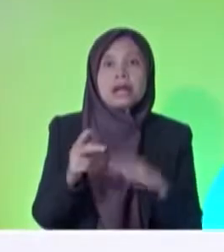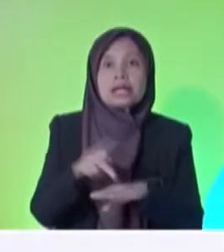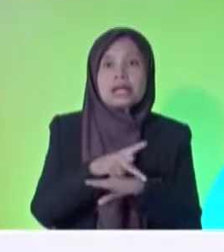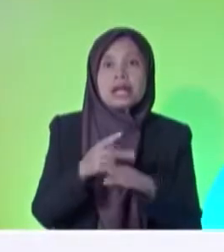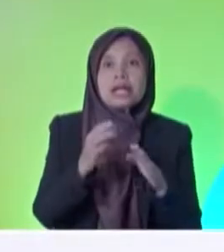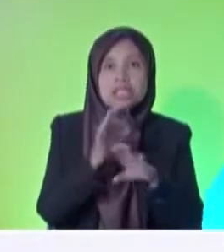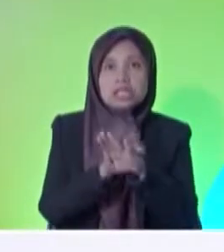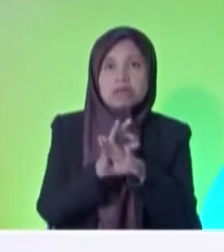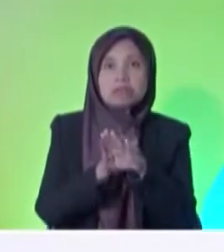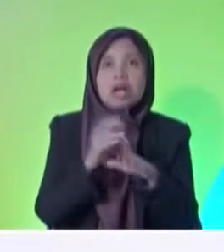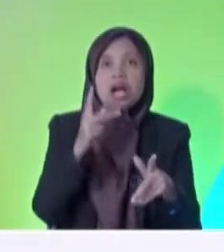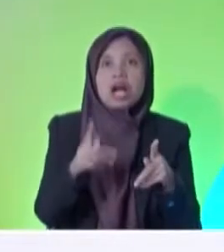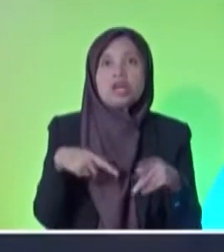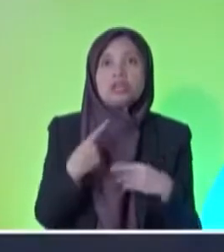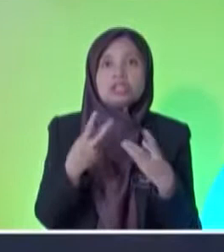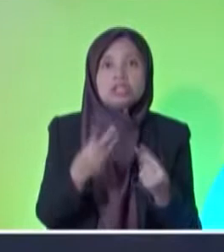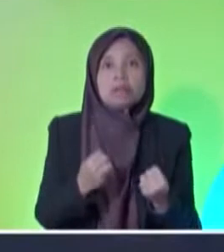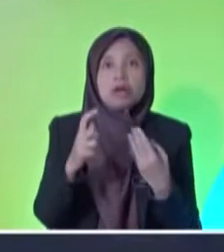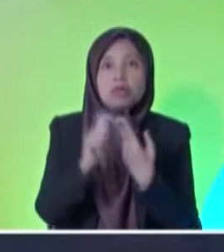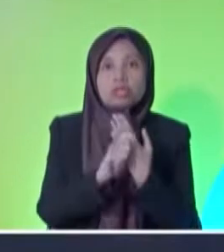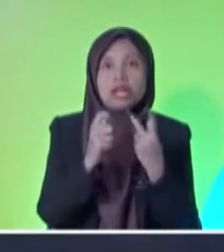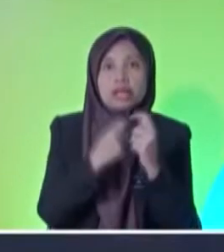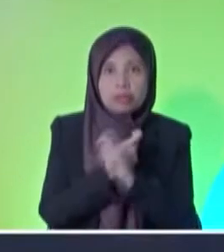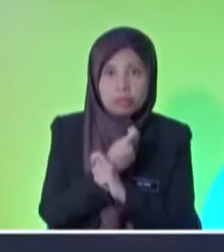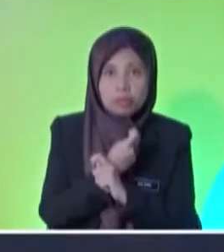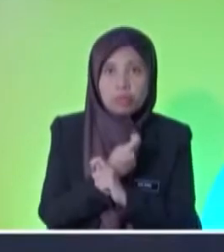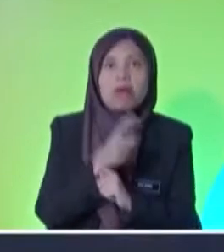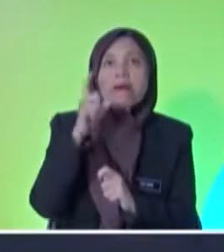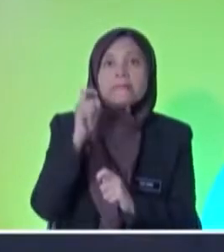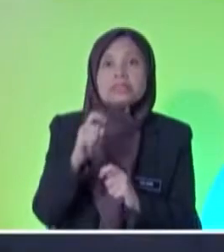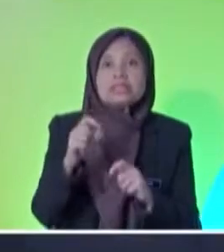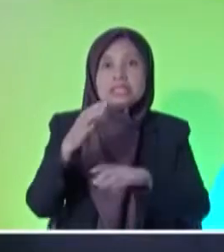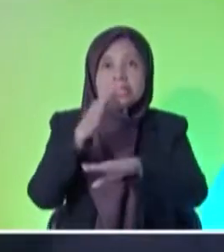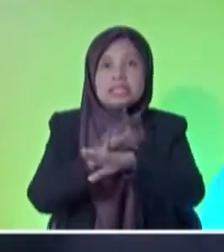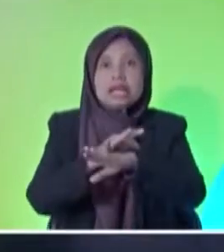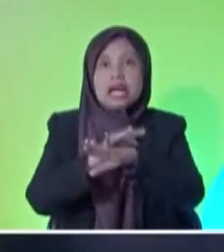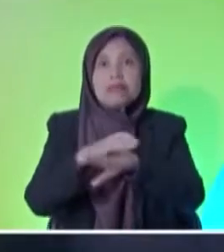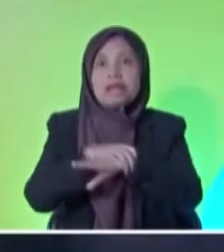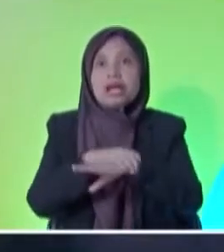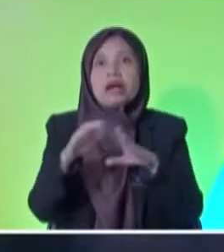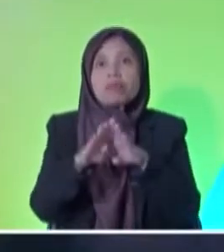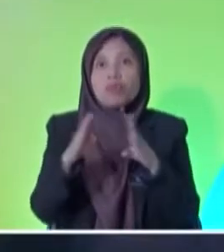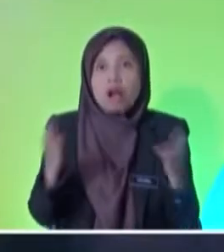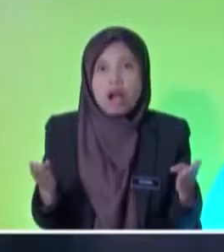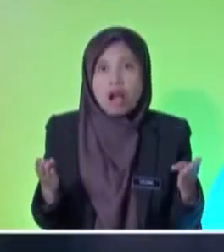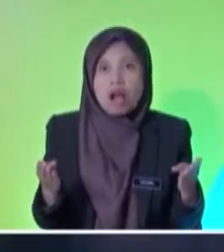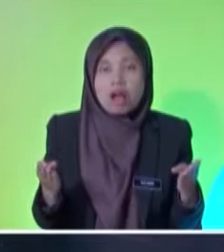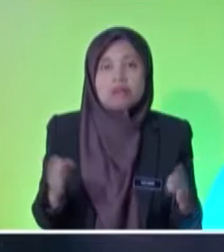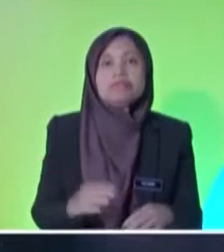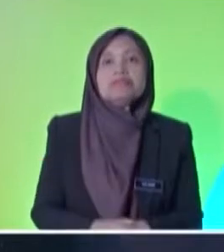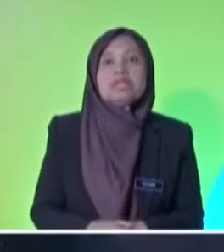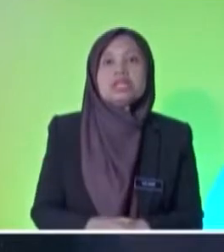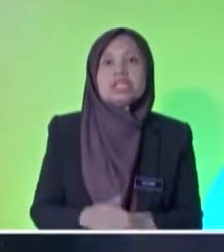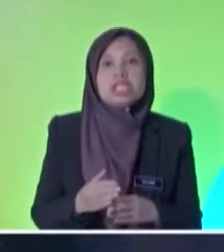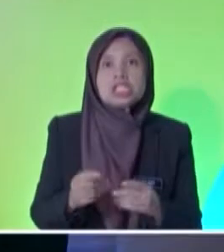kalau kita nah betay umum pastikan jam kita buka dan jadi contoh website sih kita